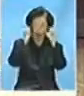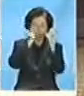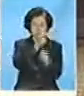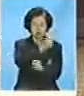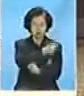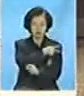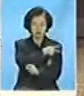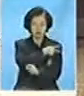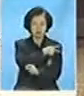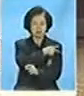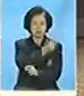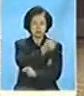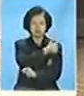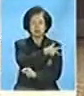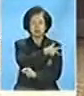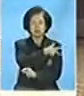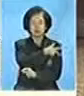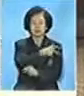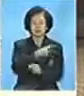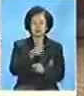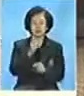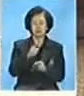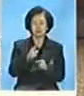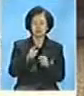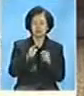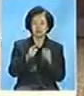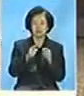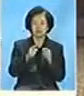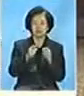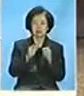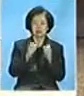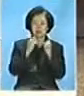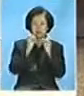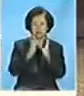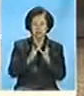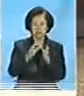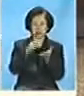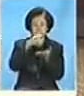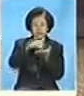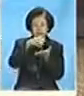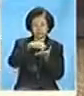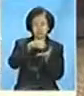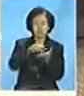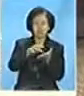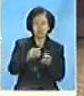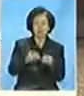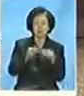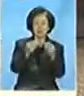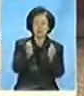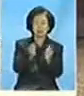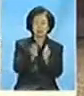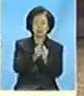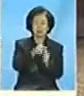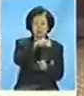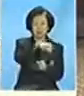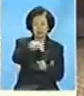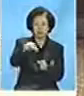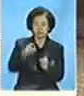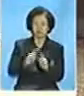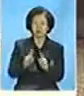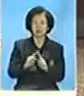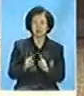เอกแล้วก็เป็นวิทยากรในการบรรยายให้แก่องค์กรต่าง